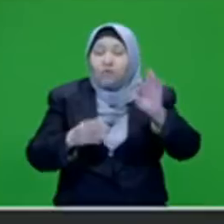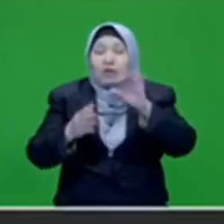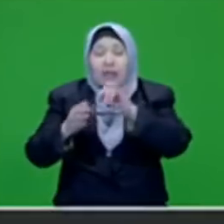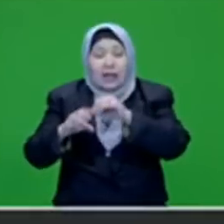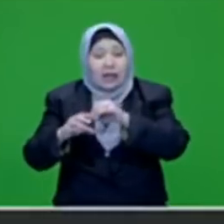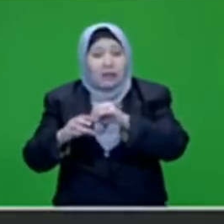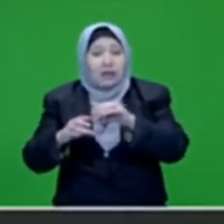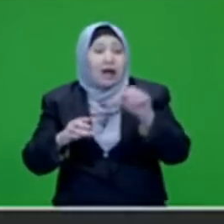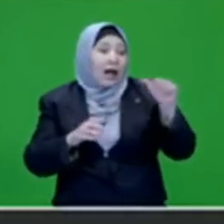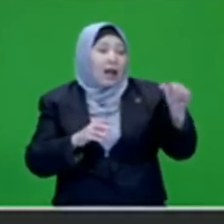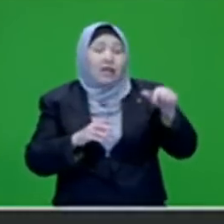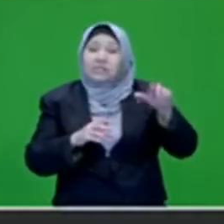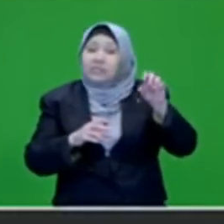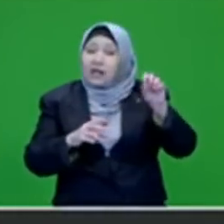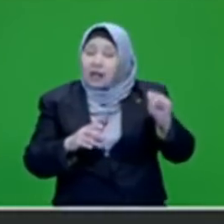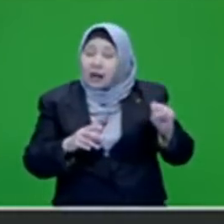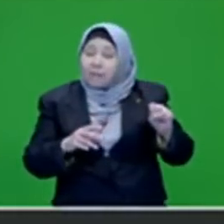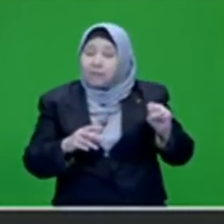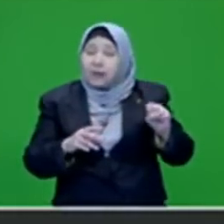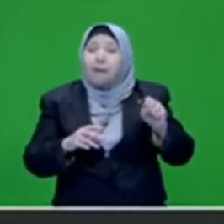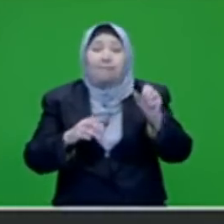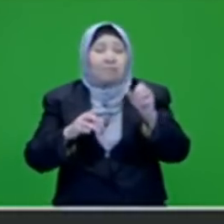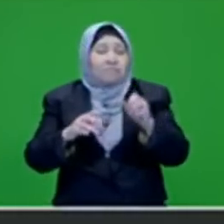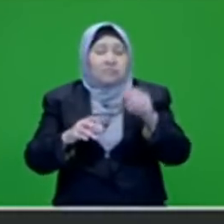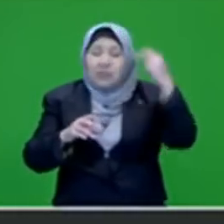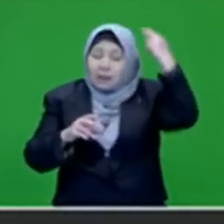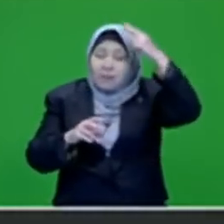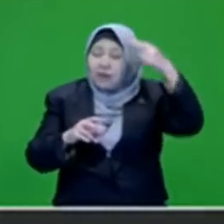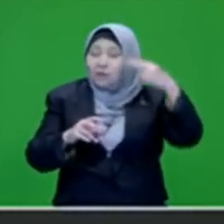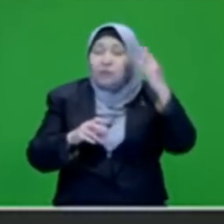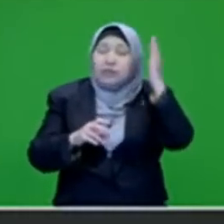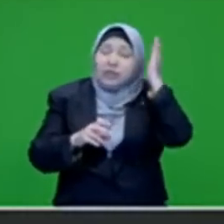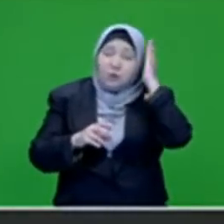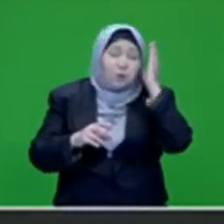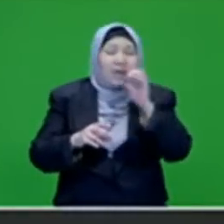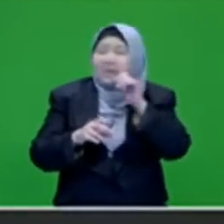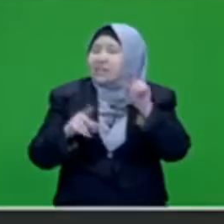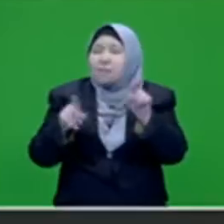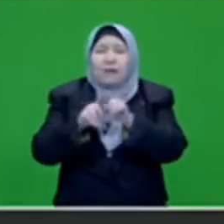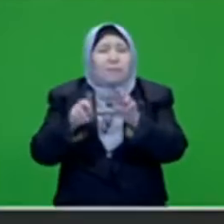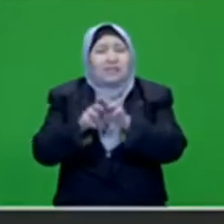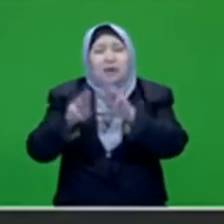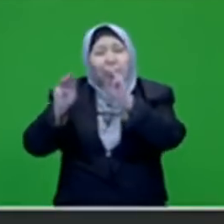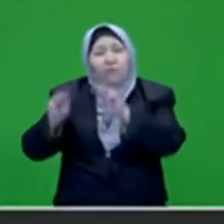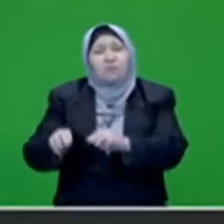Nabi-Nabi, Rasul-Rasul, tidur mereka tidak seperti tidur kita. Sebab